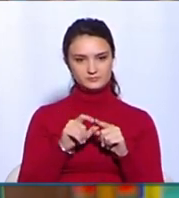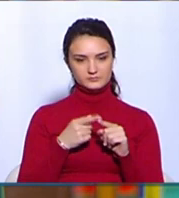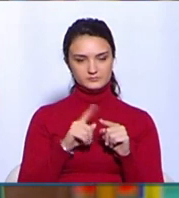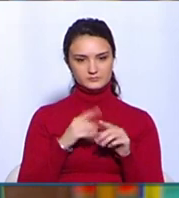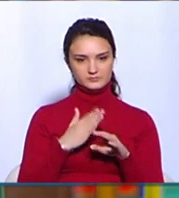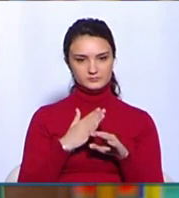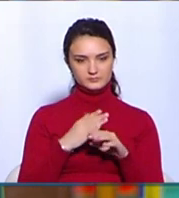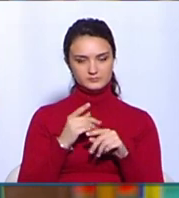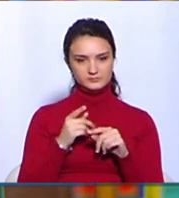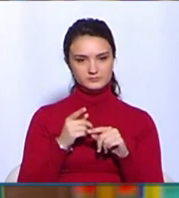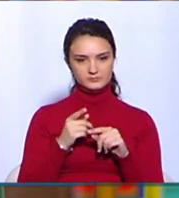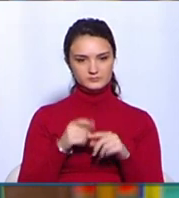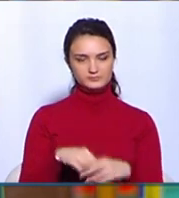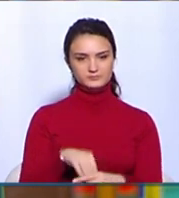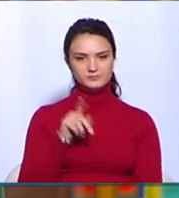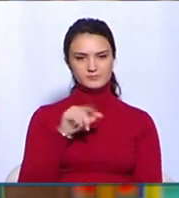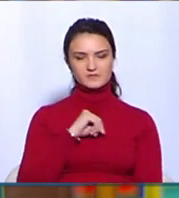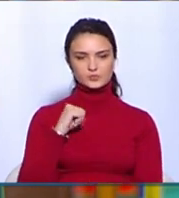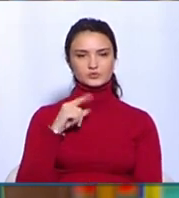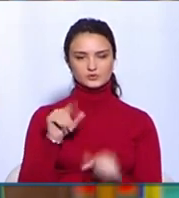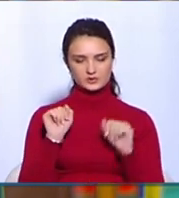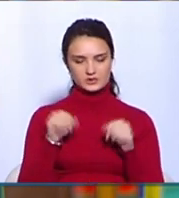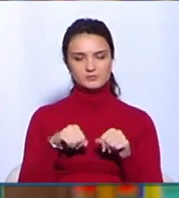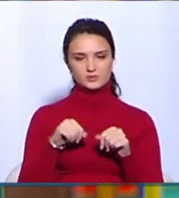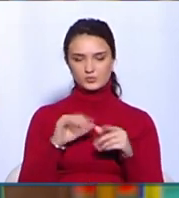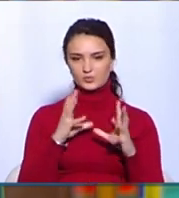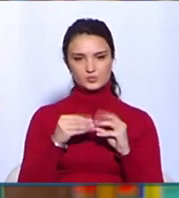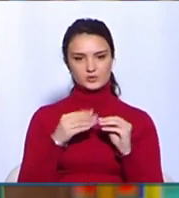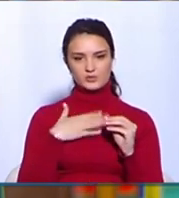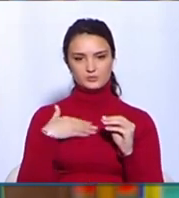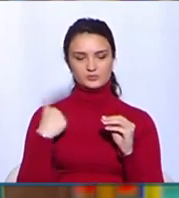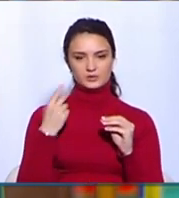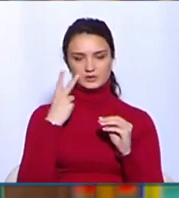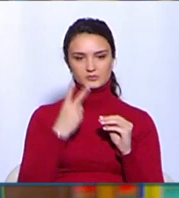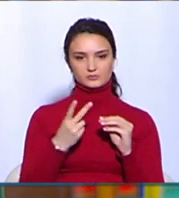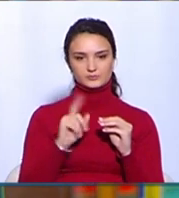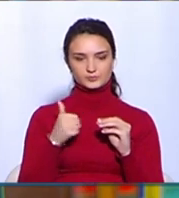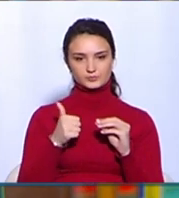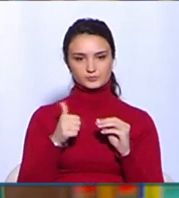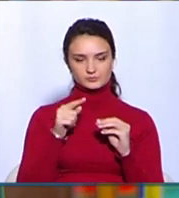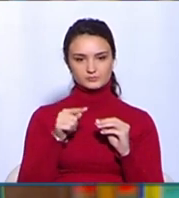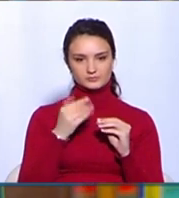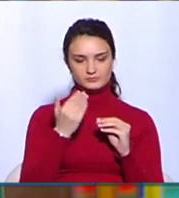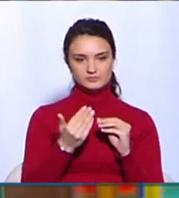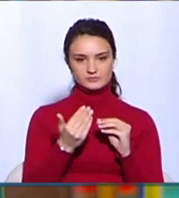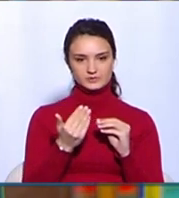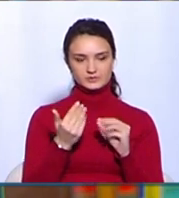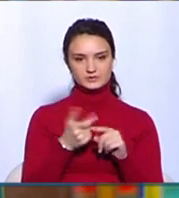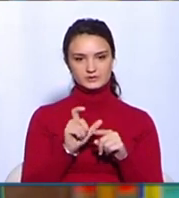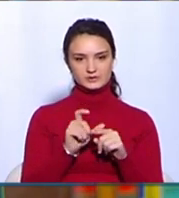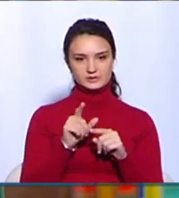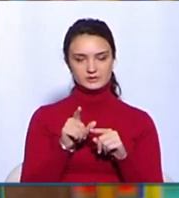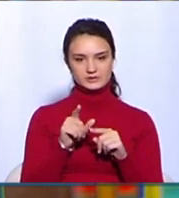ესაა განსულის რეაქცია. მას სავსებით შესაძლებელია სულაც არ უნდა დაინახოს, როგორ მიდის ის მისთვის